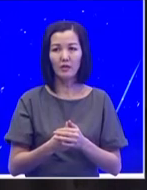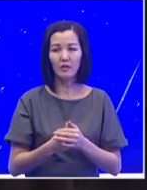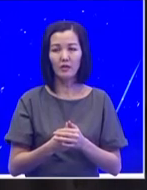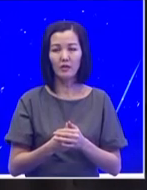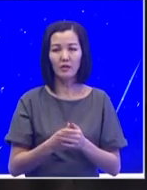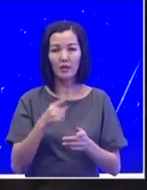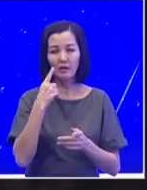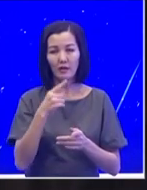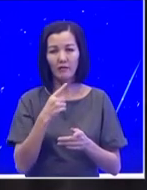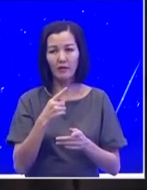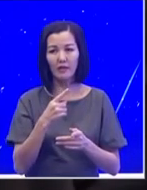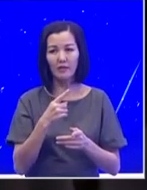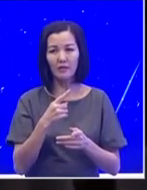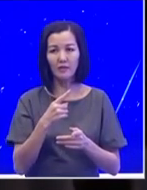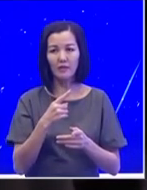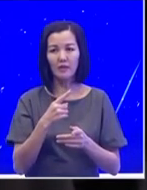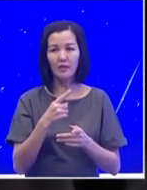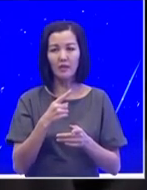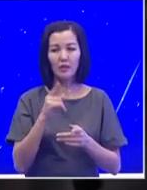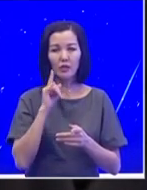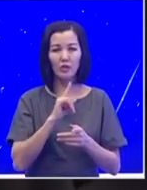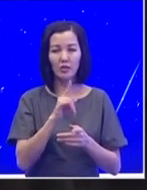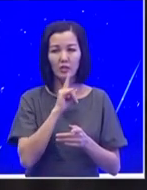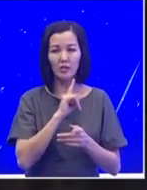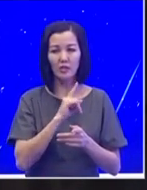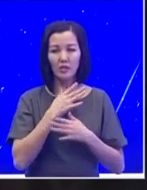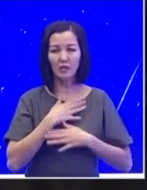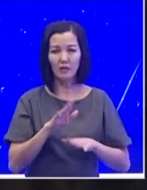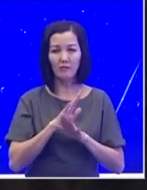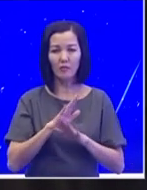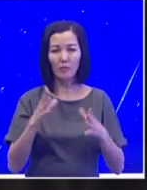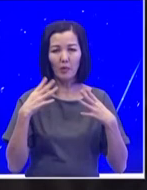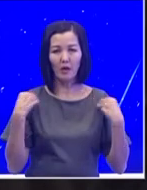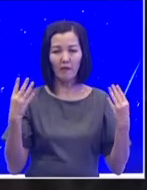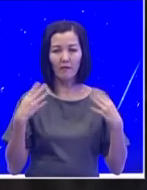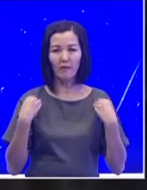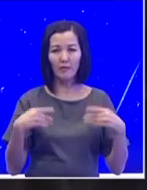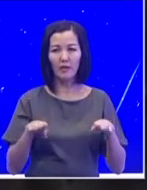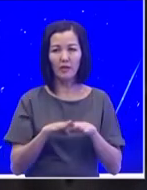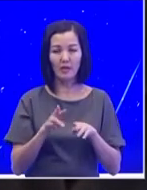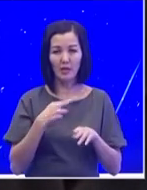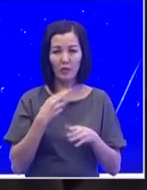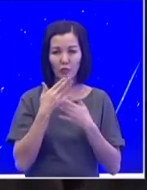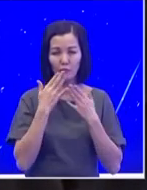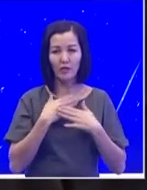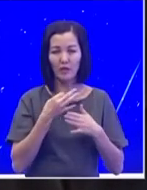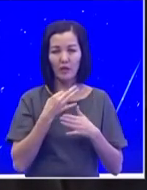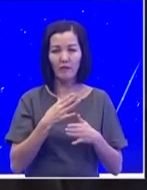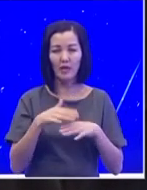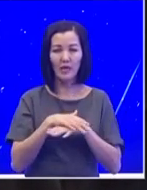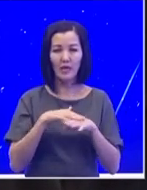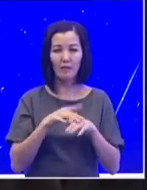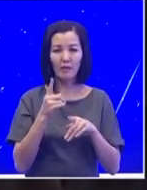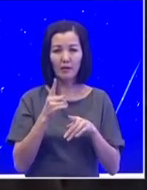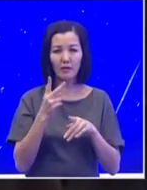Как говорится, человека красит одежда, а женщины неравнодушны к меховым изделиям. В числе таких и я. В Талдыкургане ярмарка шуб в